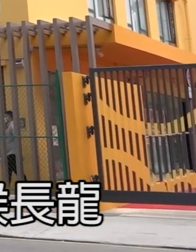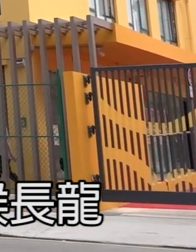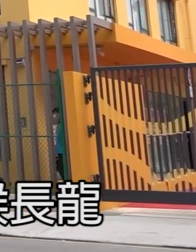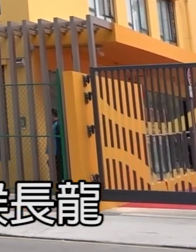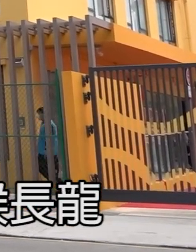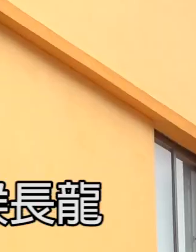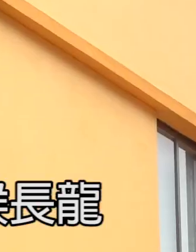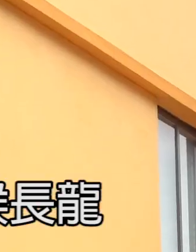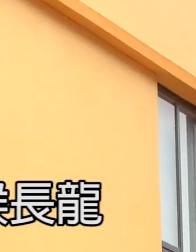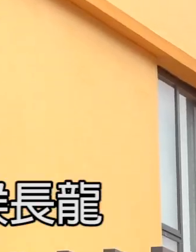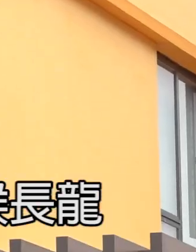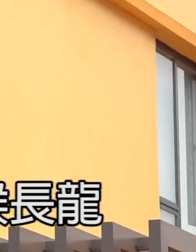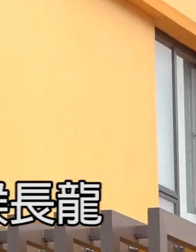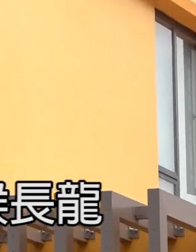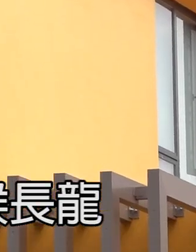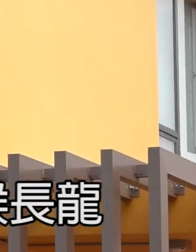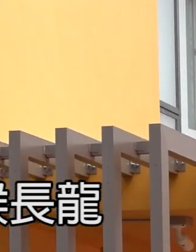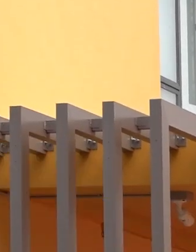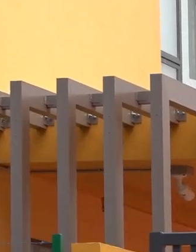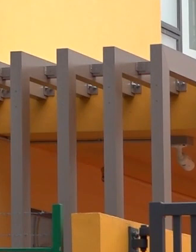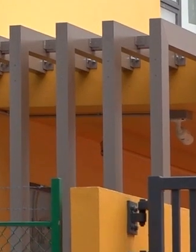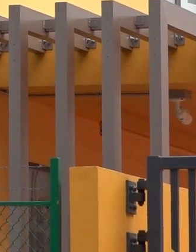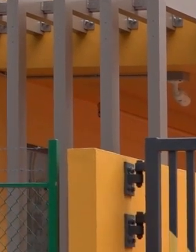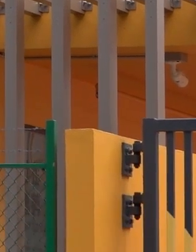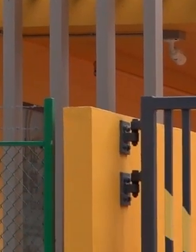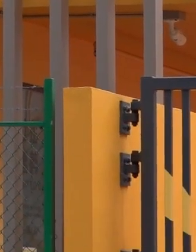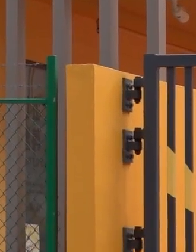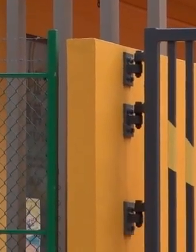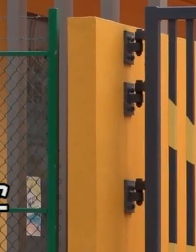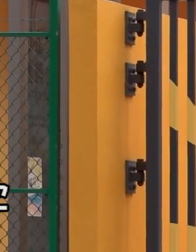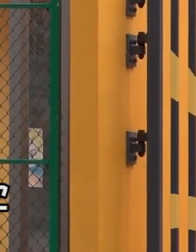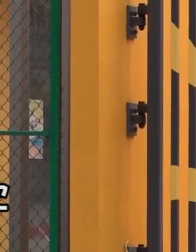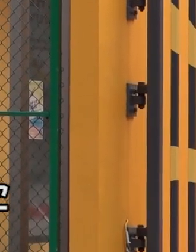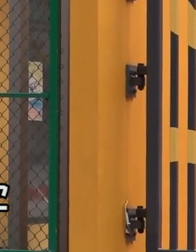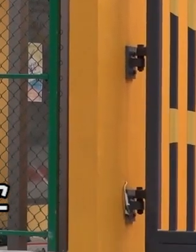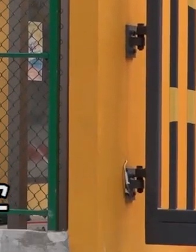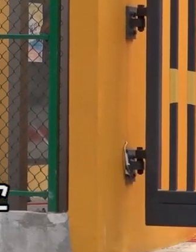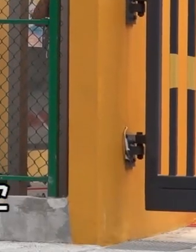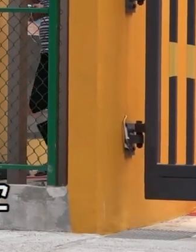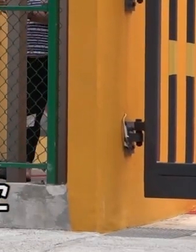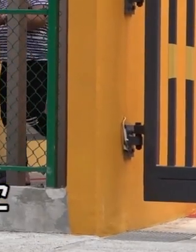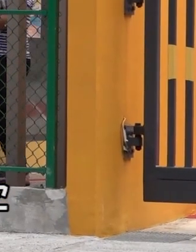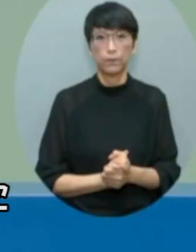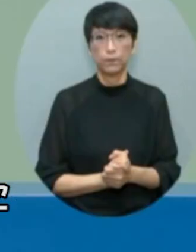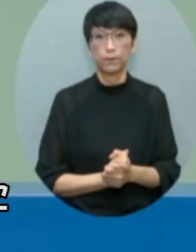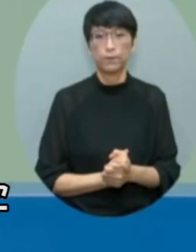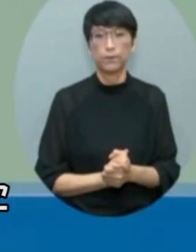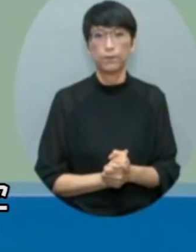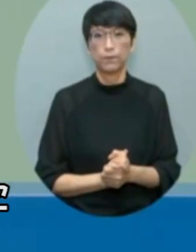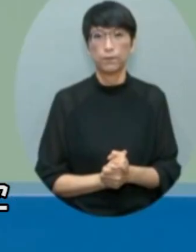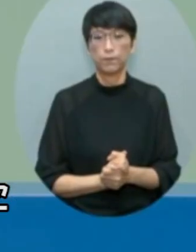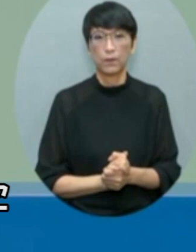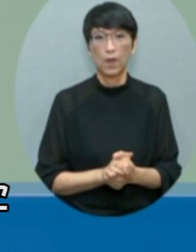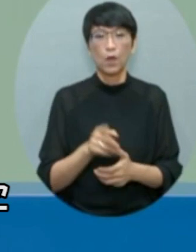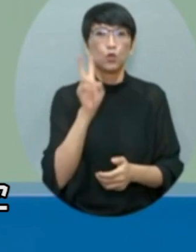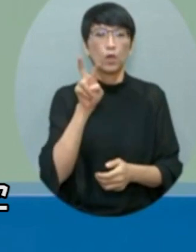疑，并无真正缩短公屋轮候长龙，有凑数之嫌。 咁系你系好冷